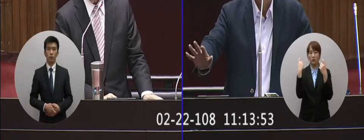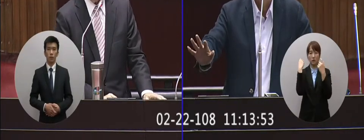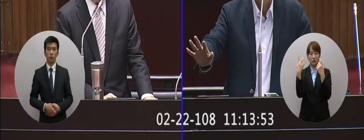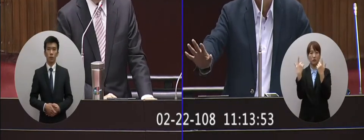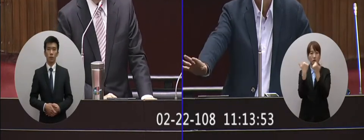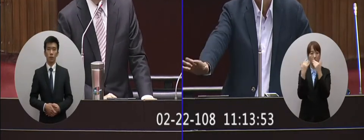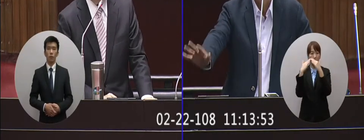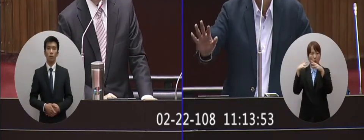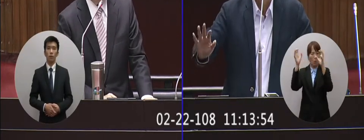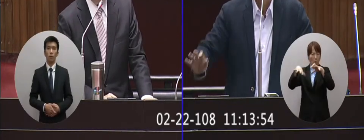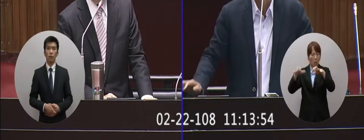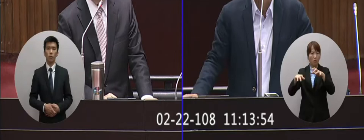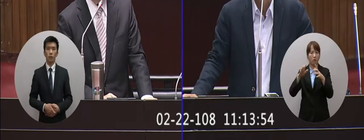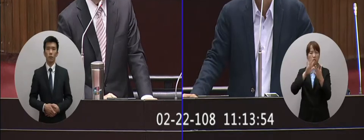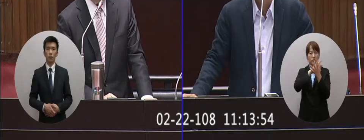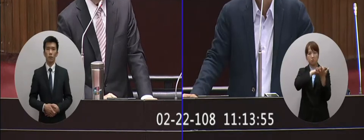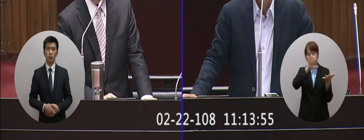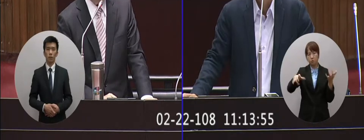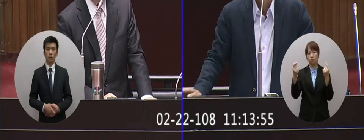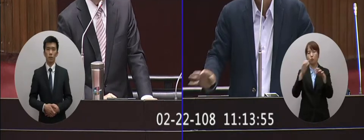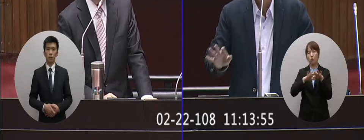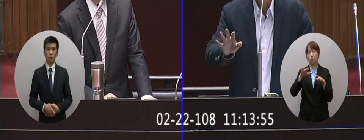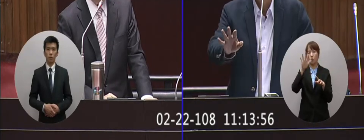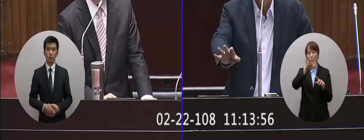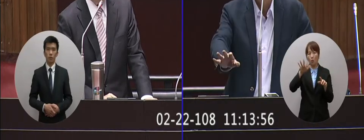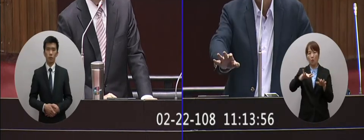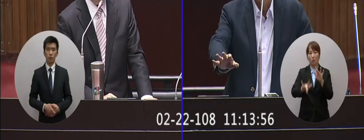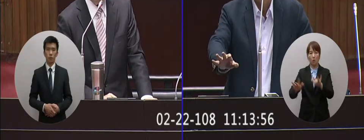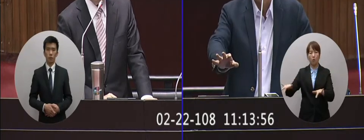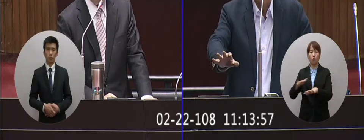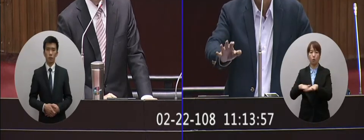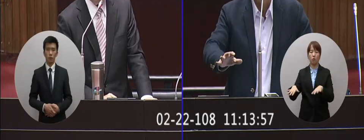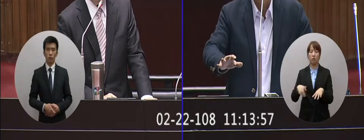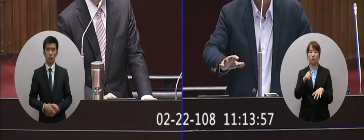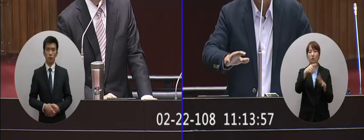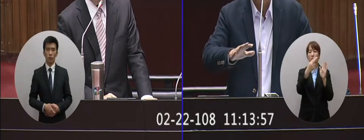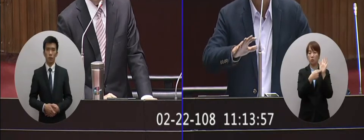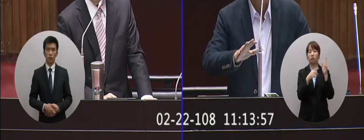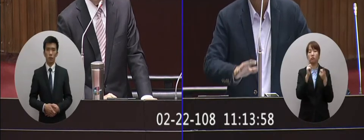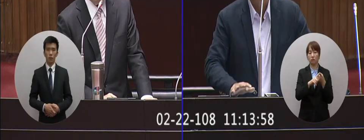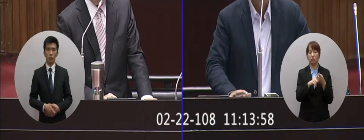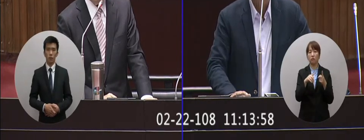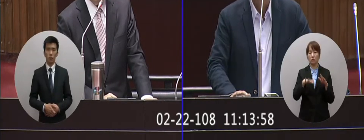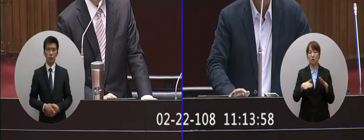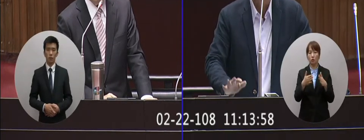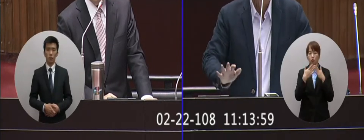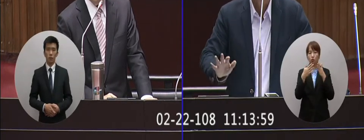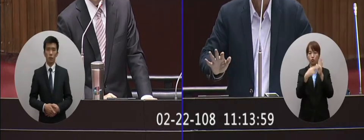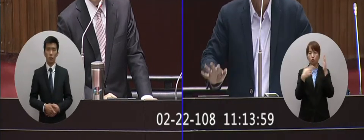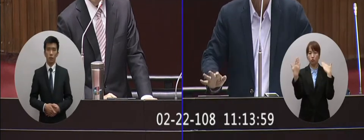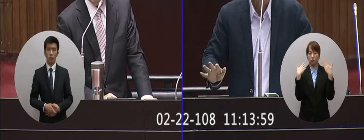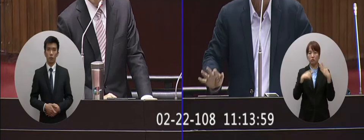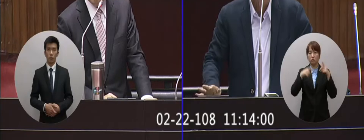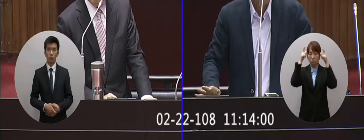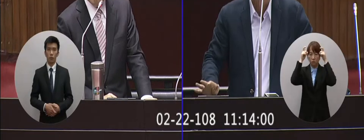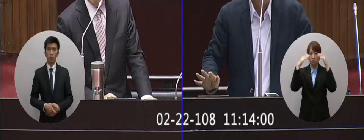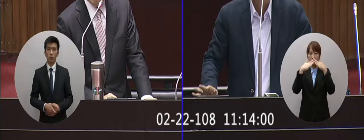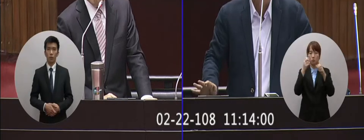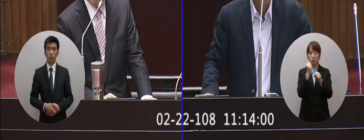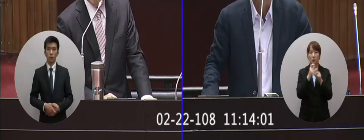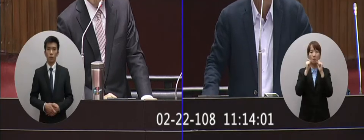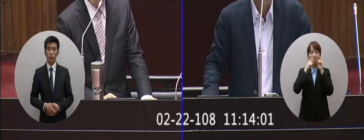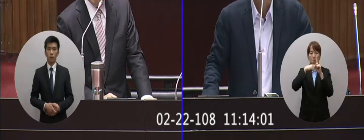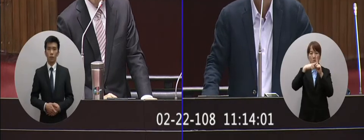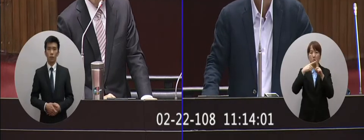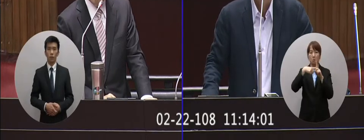市，恐怕也是5000个洞。所以这个部分刚才院长讲的没有错，那我们也要再次澄清一下，我们高雄市其实我们施工品质